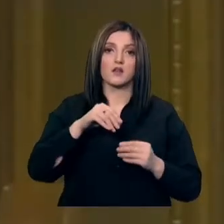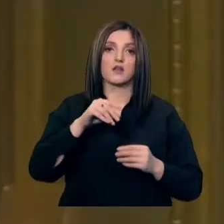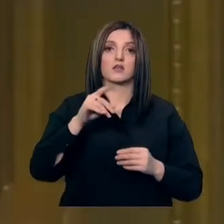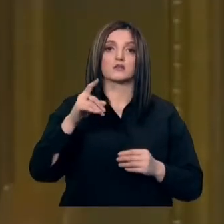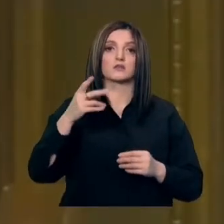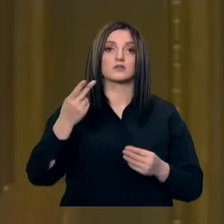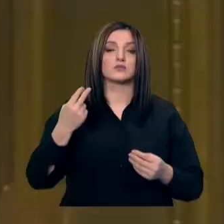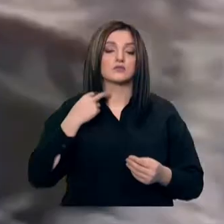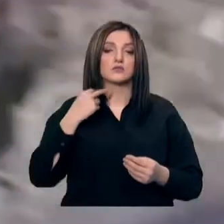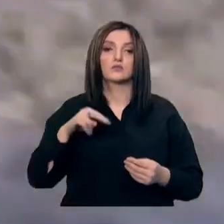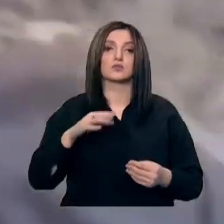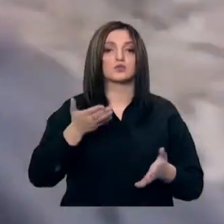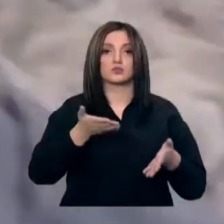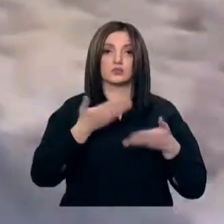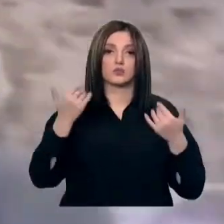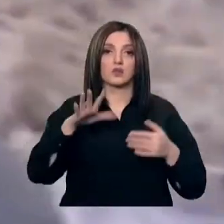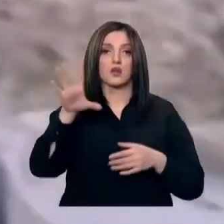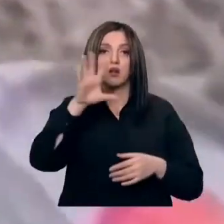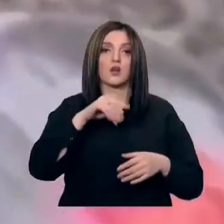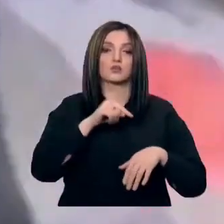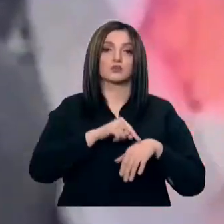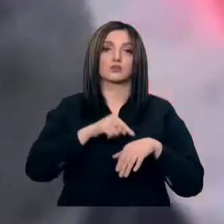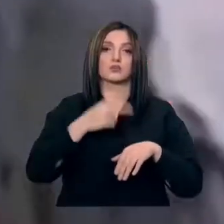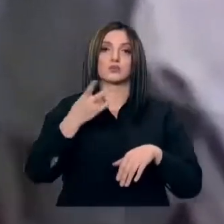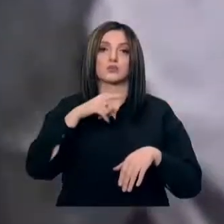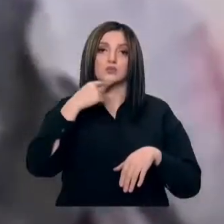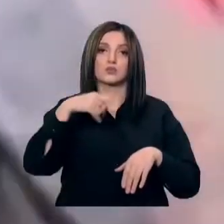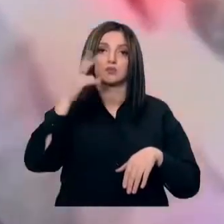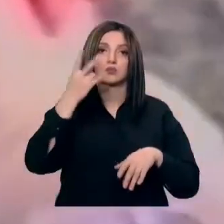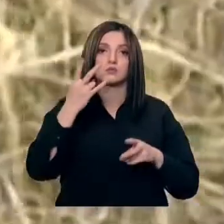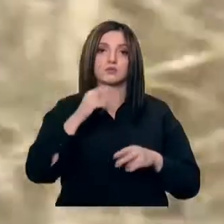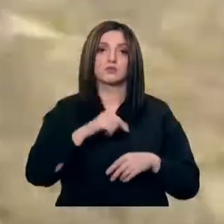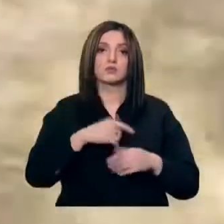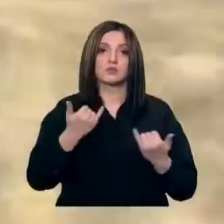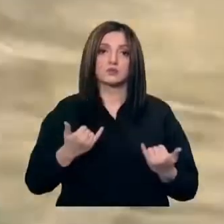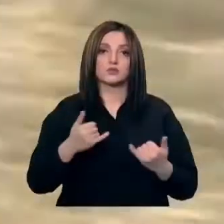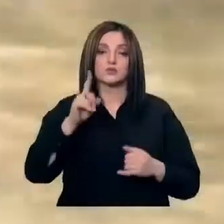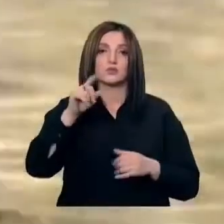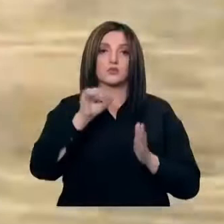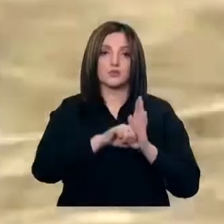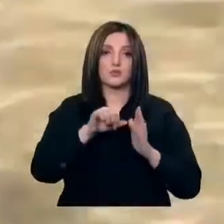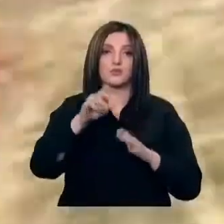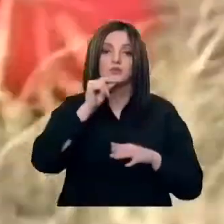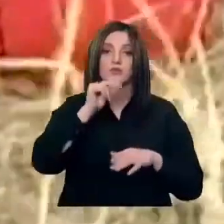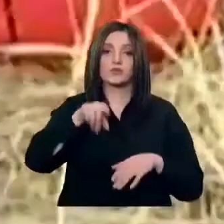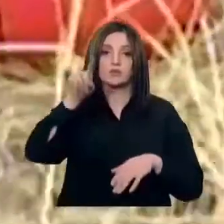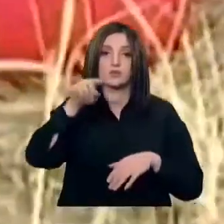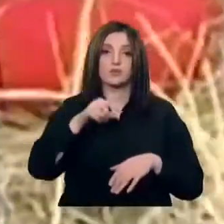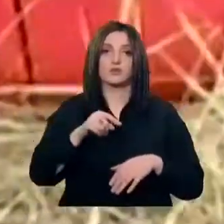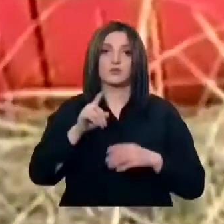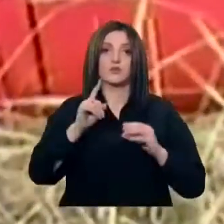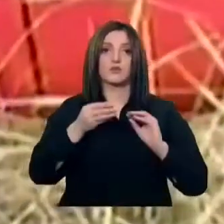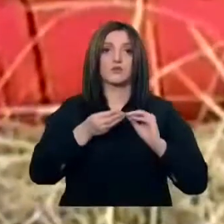layiqli cəzalarını almayıb. Rusiyalı ekspertlərin fikrincə, etnik zəmindəki bu cinayəti təşviq edən qüvvələr konkret